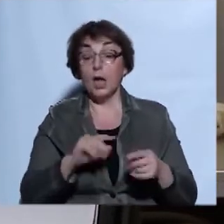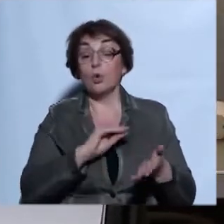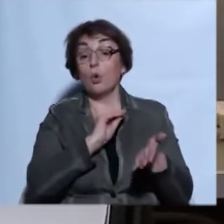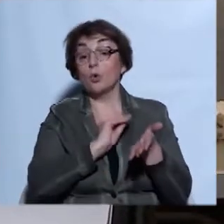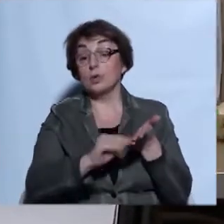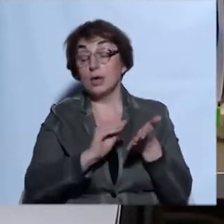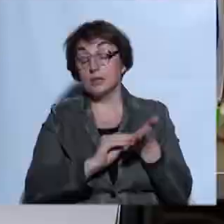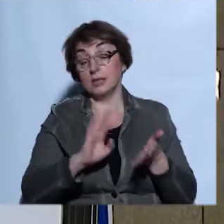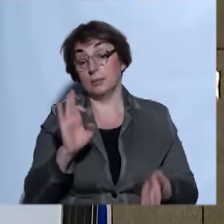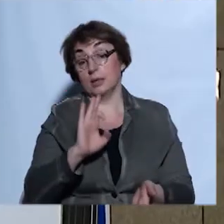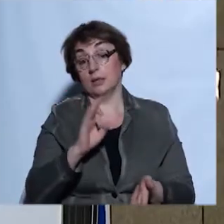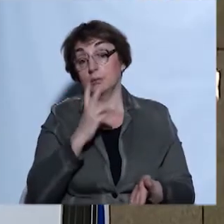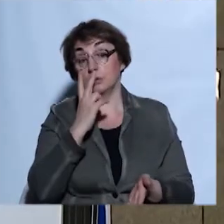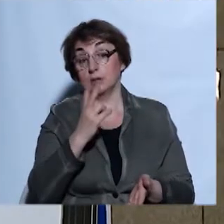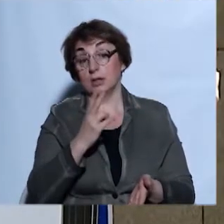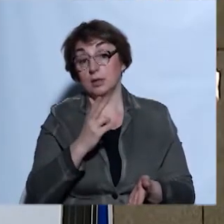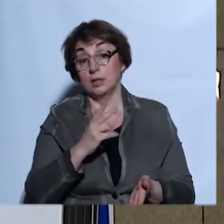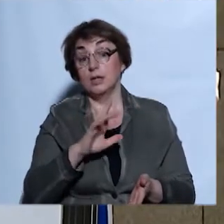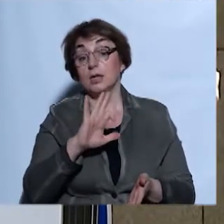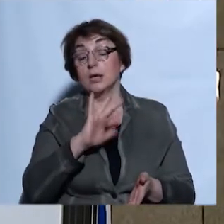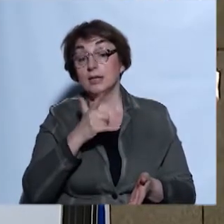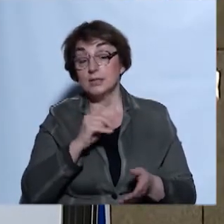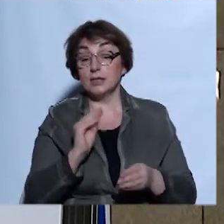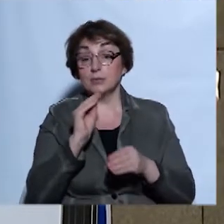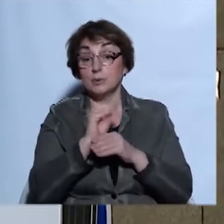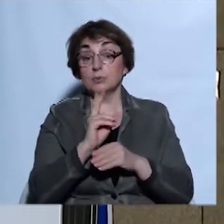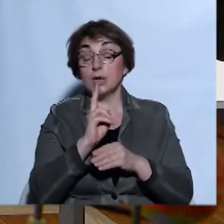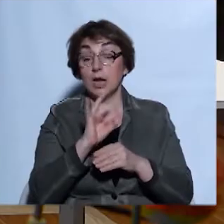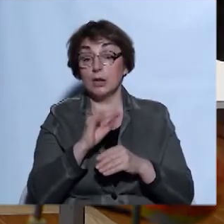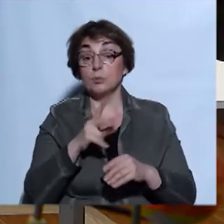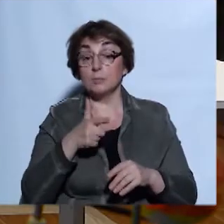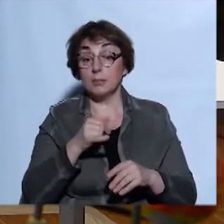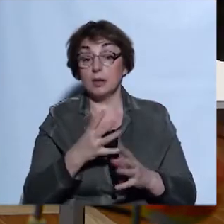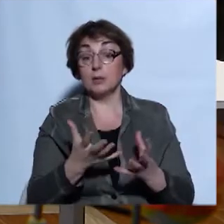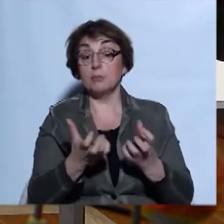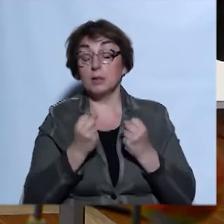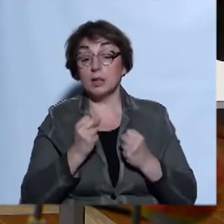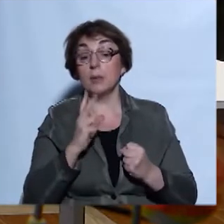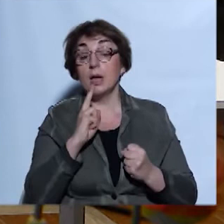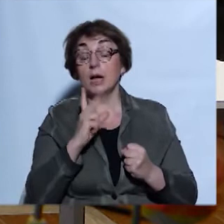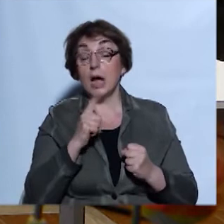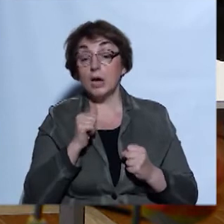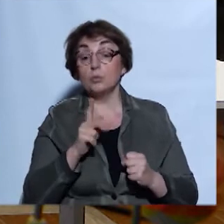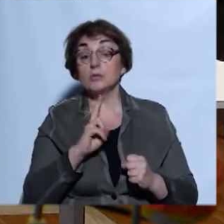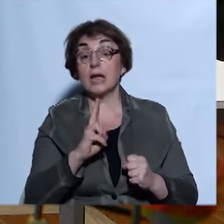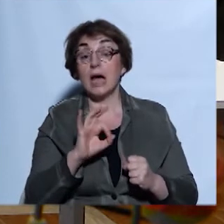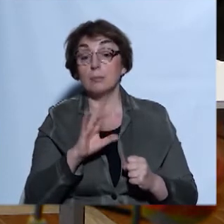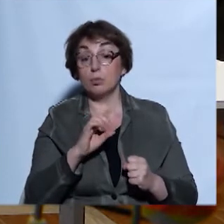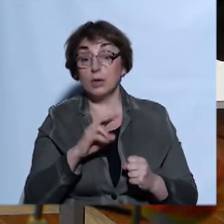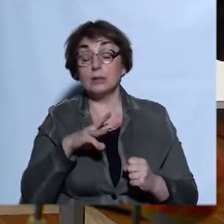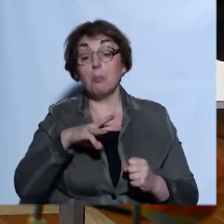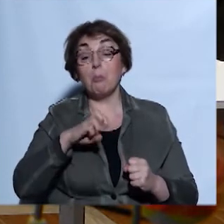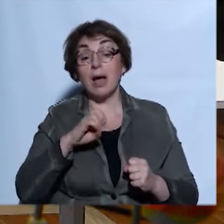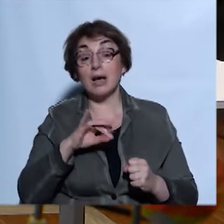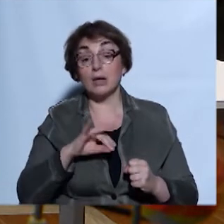მანგანუმის 3 ოქსიდი, CO2 და წყალი. Ასევე ერთ-ერთი მნიშვნელოვანი რეაქცია, რაც დამახასიათებელია გლიცერინისთვის,